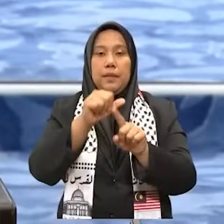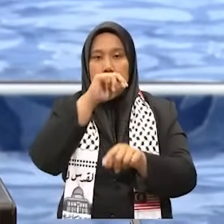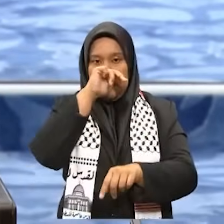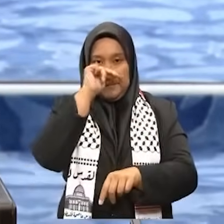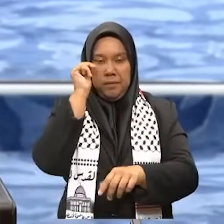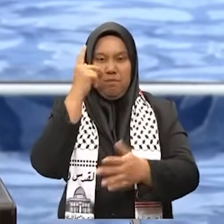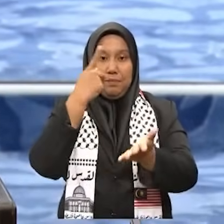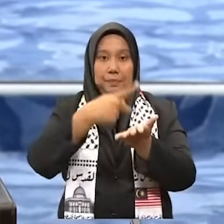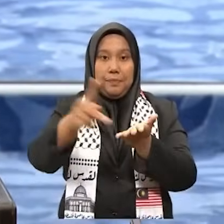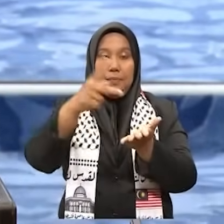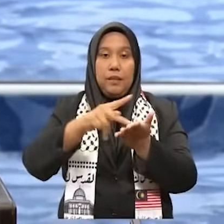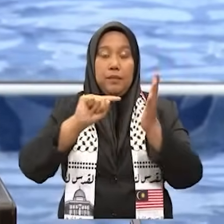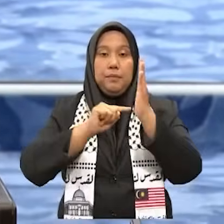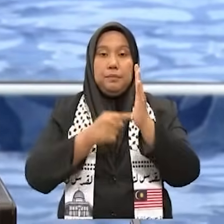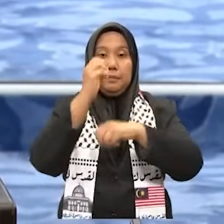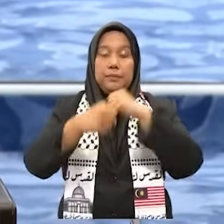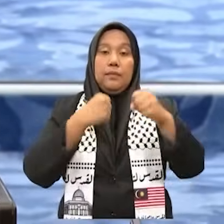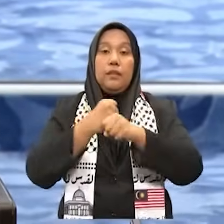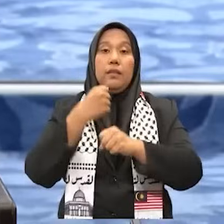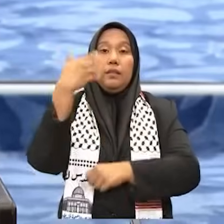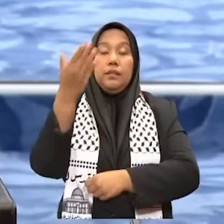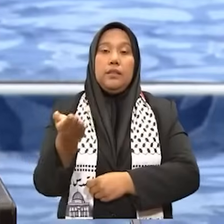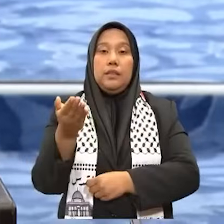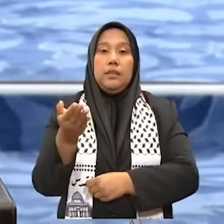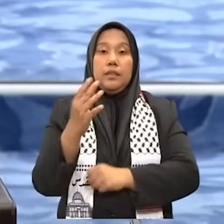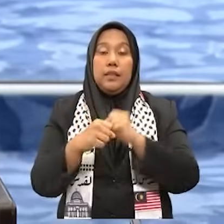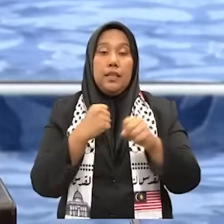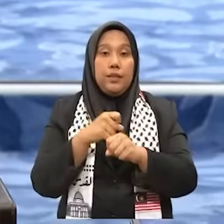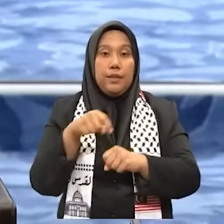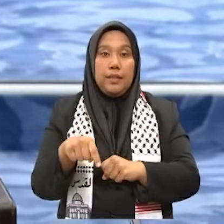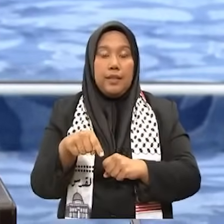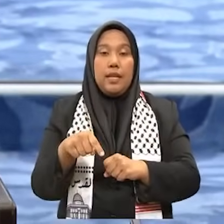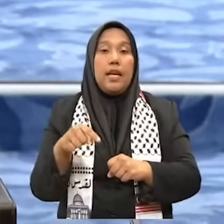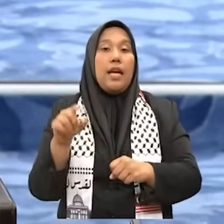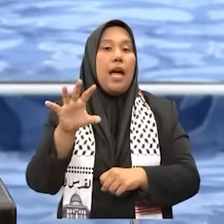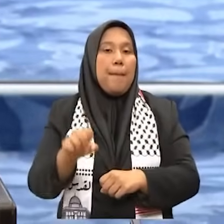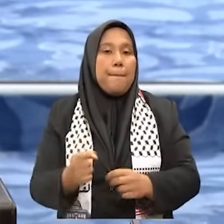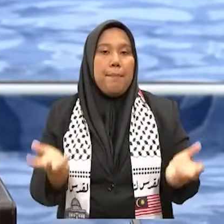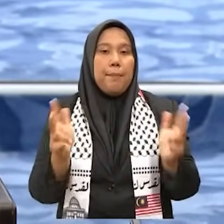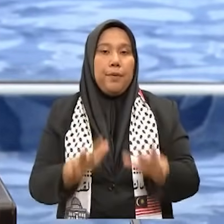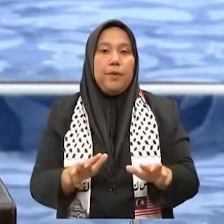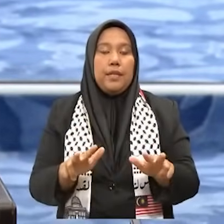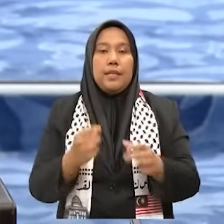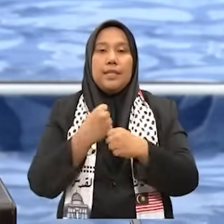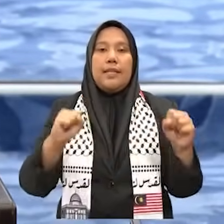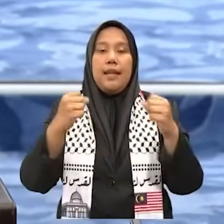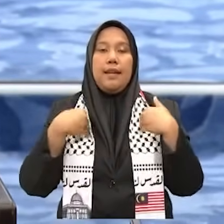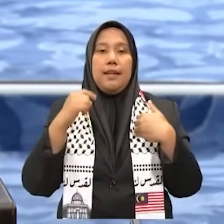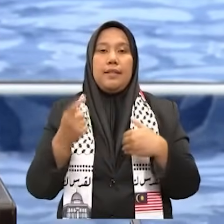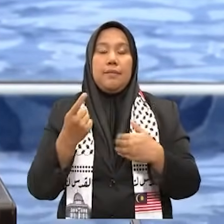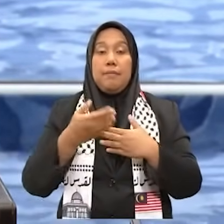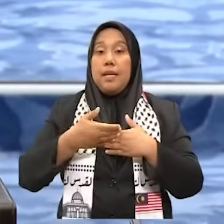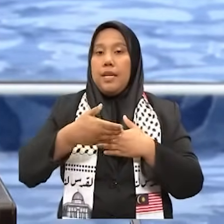perbelanjaan mulai tahun depan, kerana tahun ini saya hanya ambil kontrak yang sedia ada meneruskan apa yang